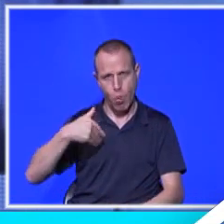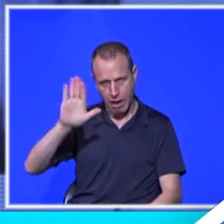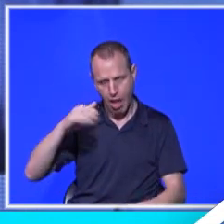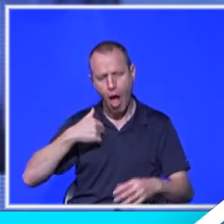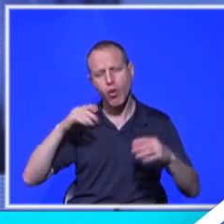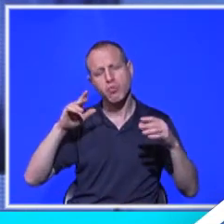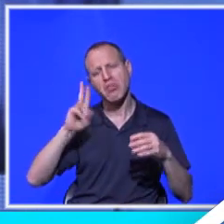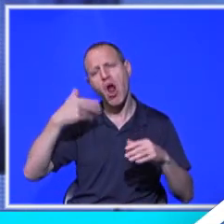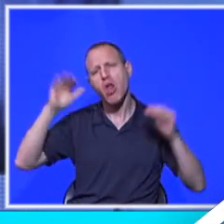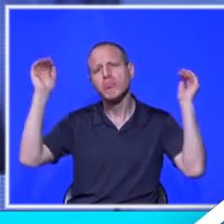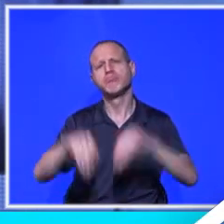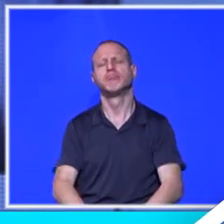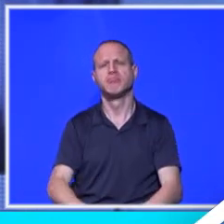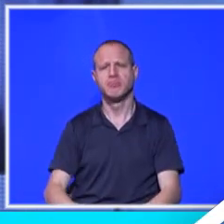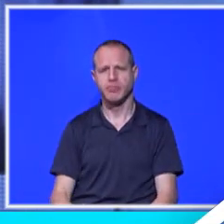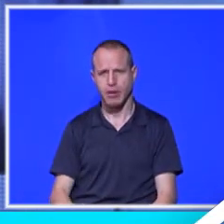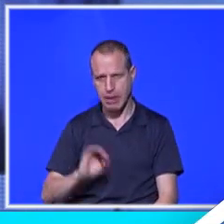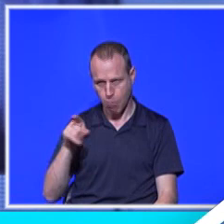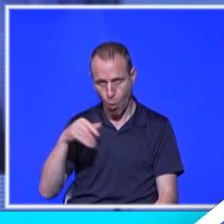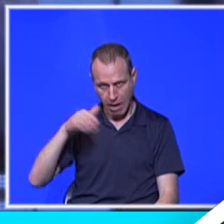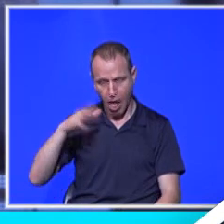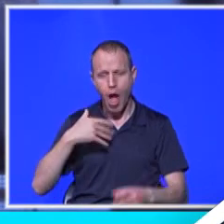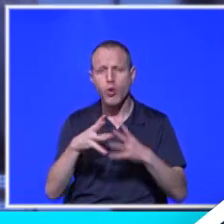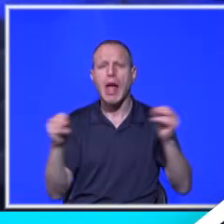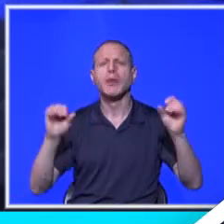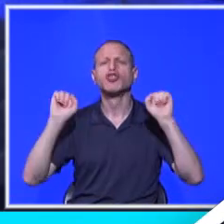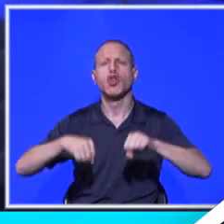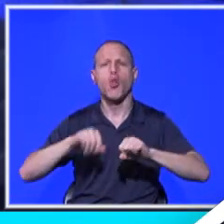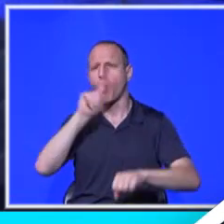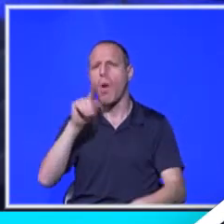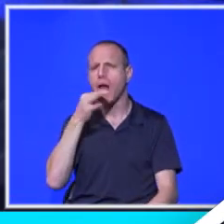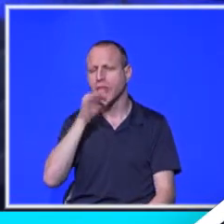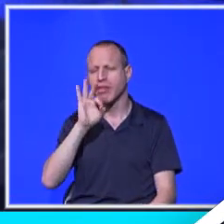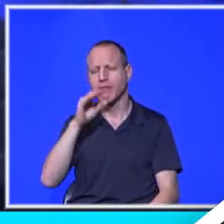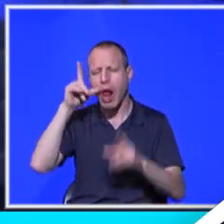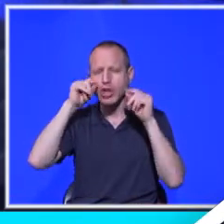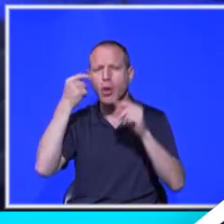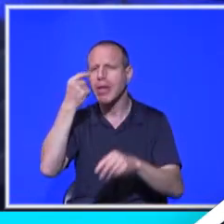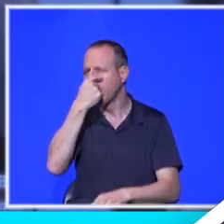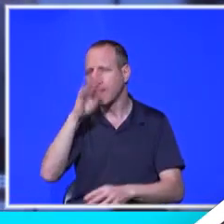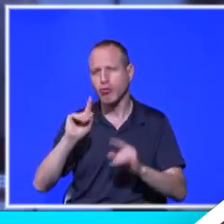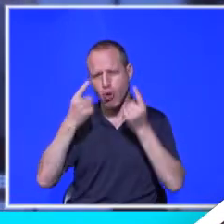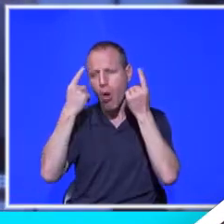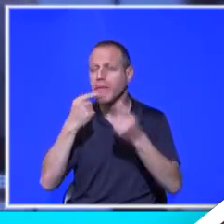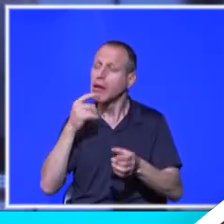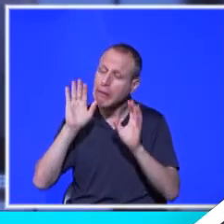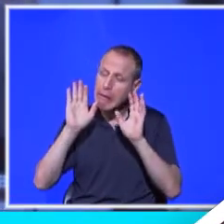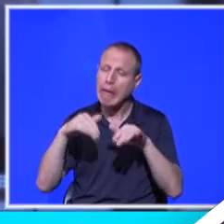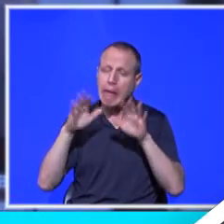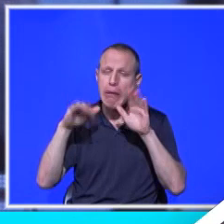שאנחנו נקרוס, ואם הוא ילך אנחנו נאבד את השלטון, אז אולי עדיף כאילו לעצום עיניים על כל מה שקורה, ולהגיד, בסדר,